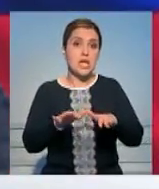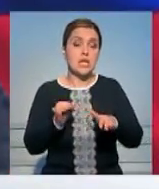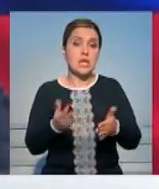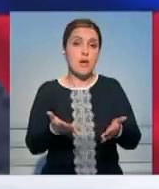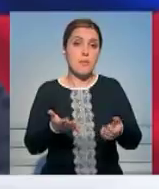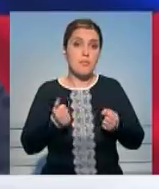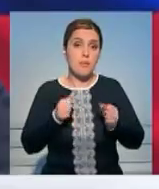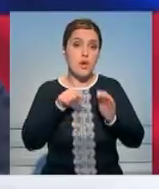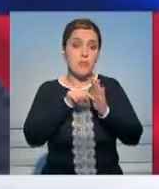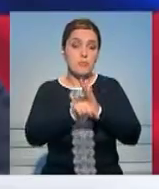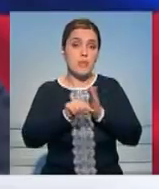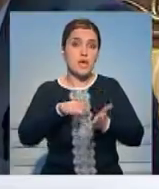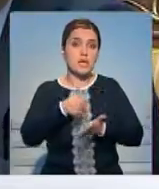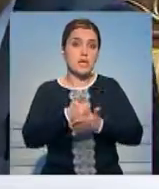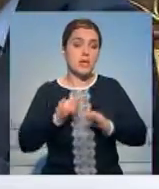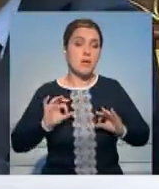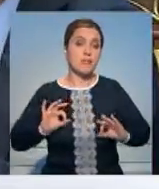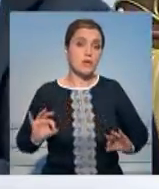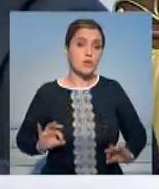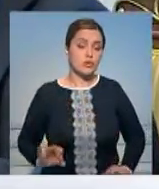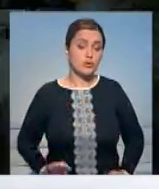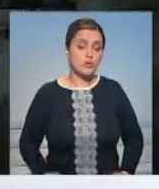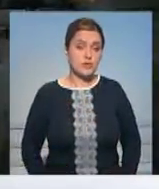приемное в здании Генпрокуратуры.